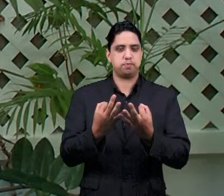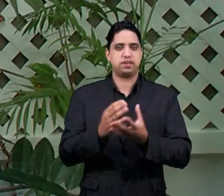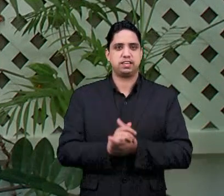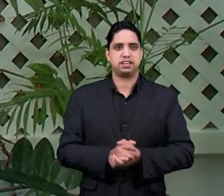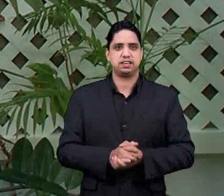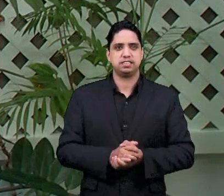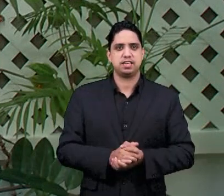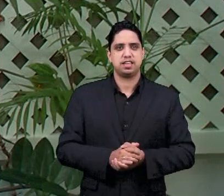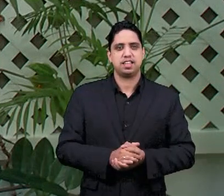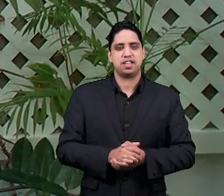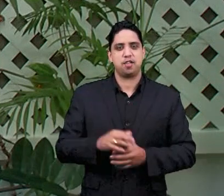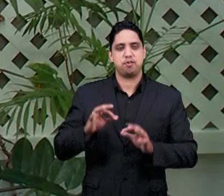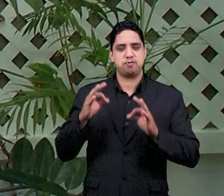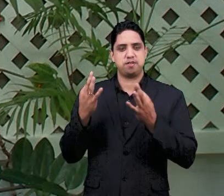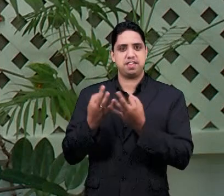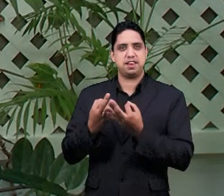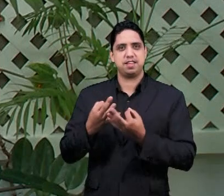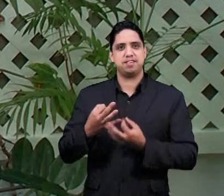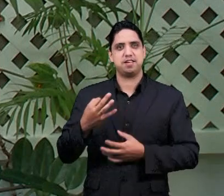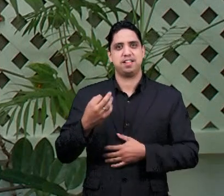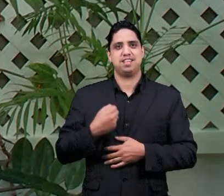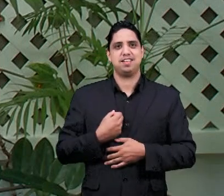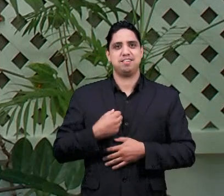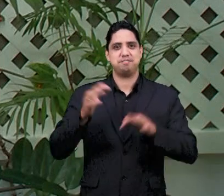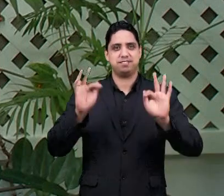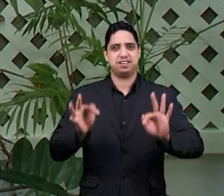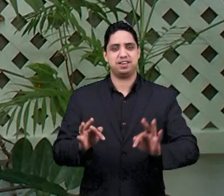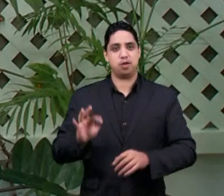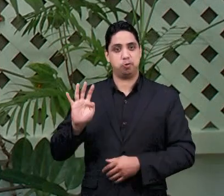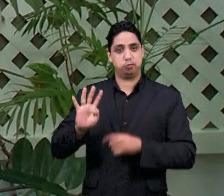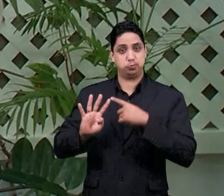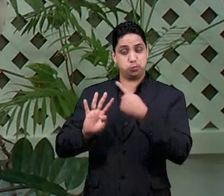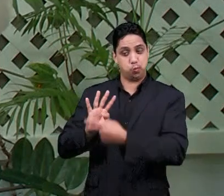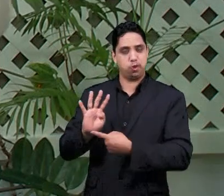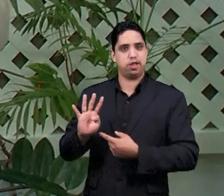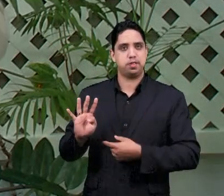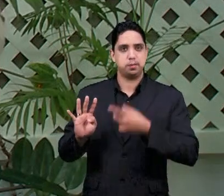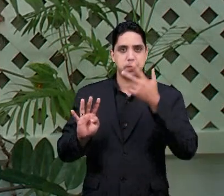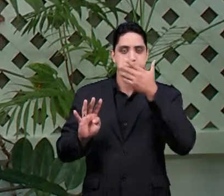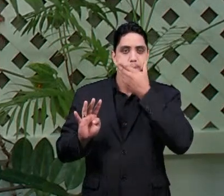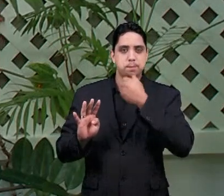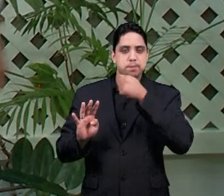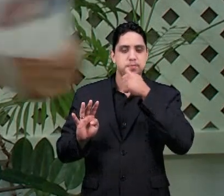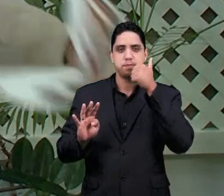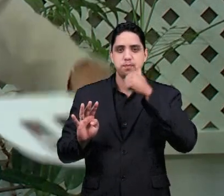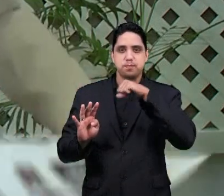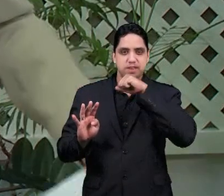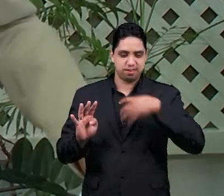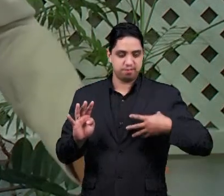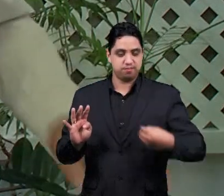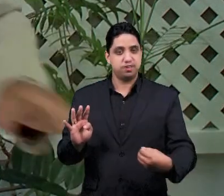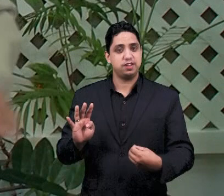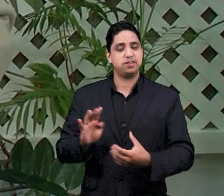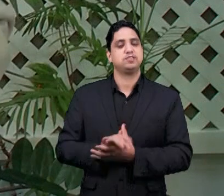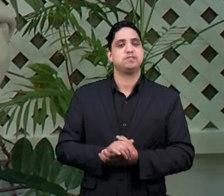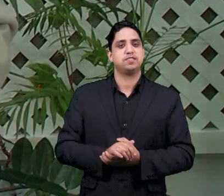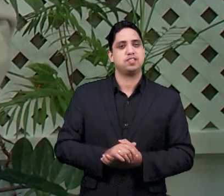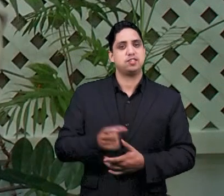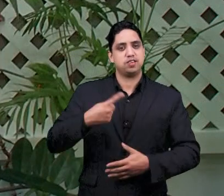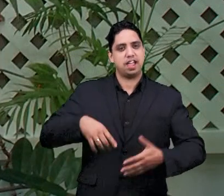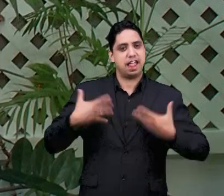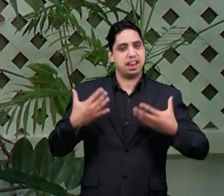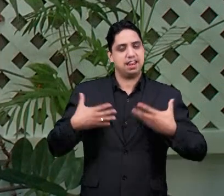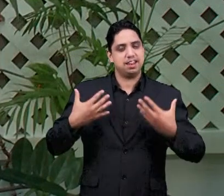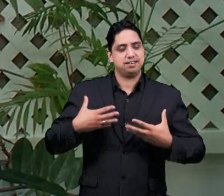travaillent. Donc, une famille sympathique ici d'Atibaia avec ses 4 membres de la famille. Donc, ça nous